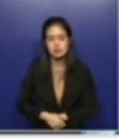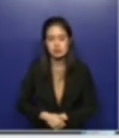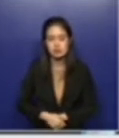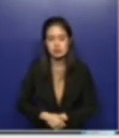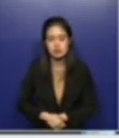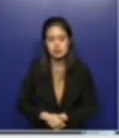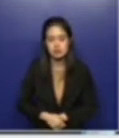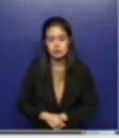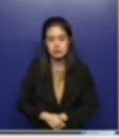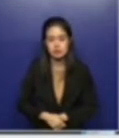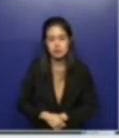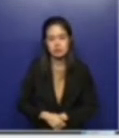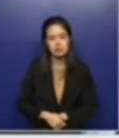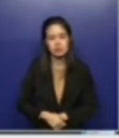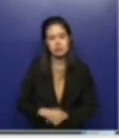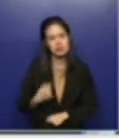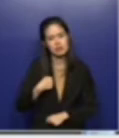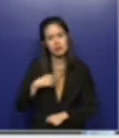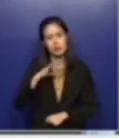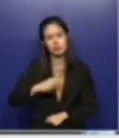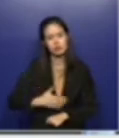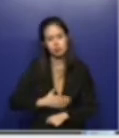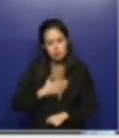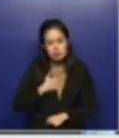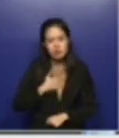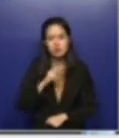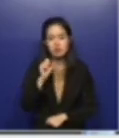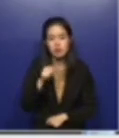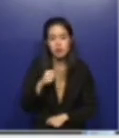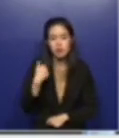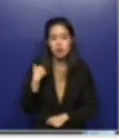ภาคภูมิใจบอกว่าเราติดอันดับโลกในการควบคุมโควิด